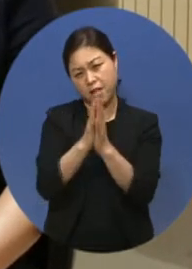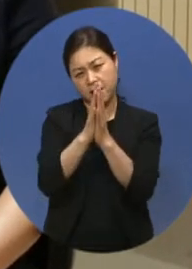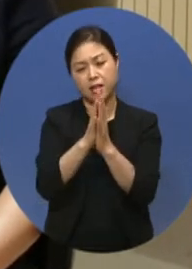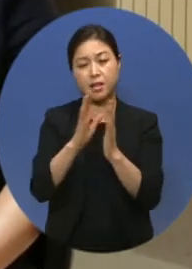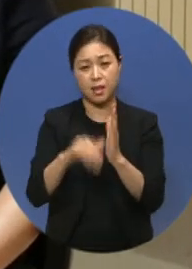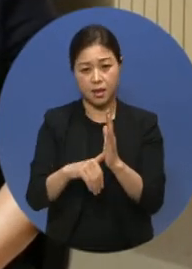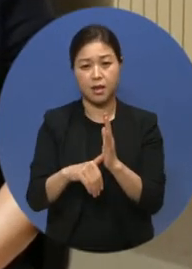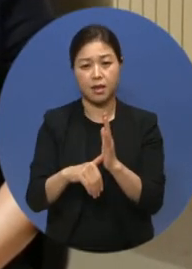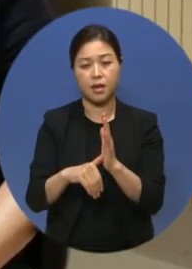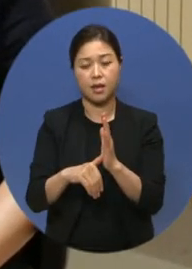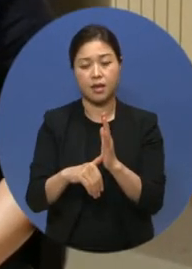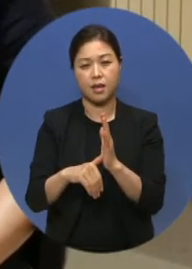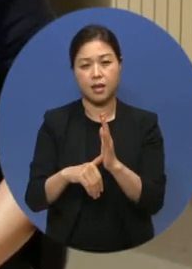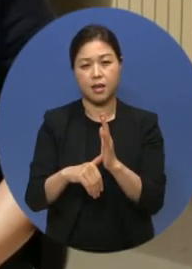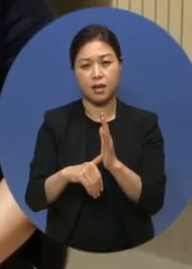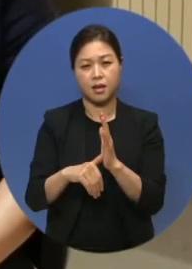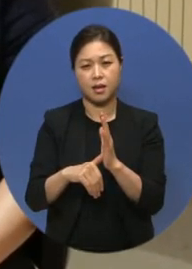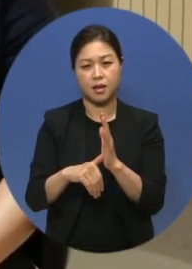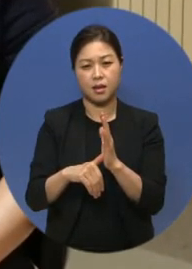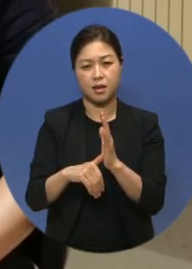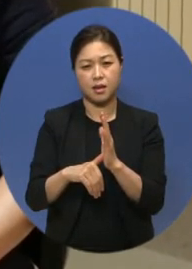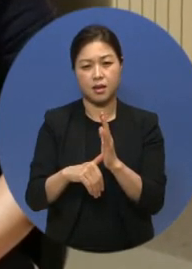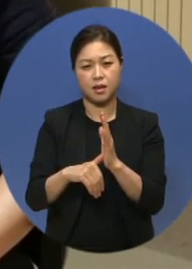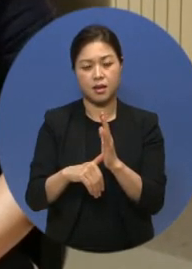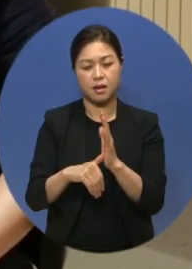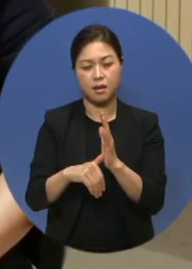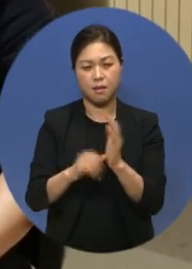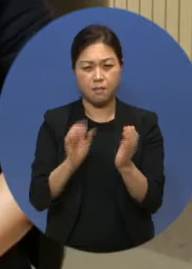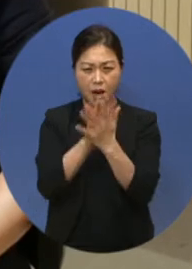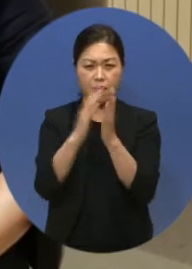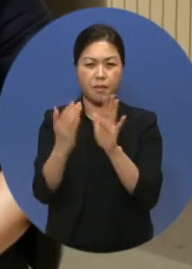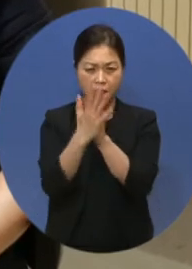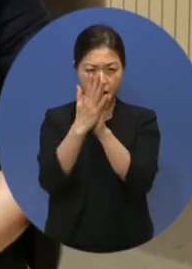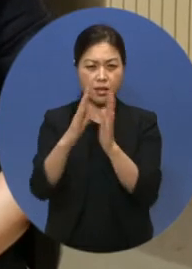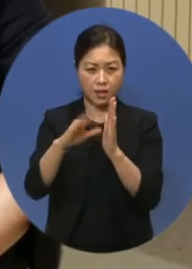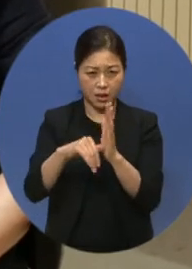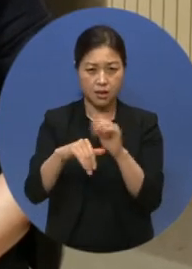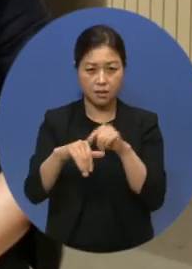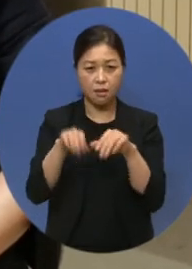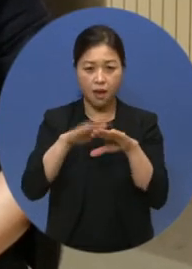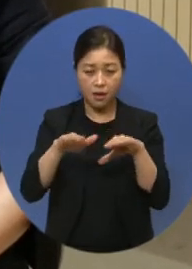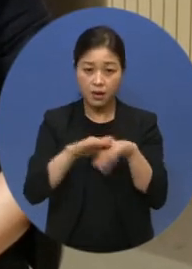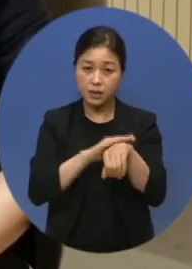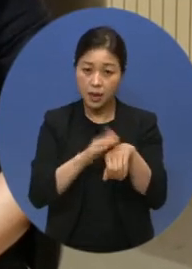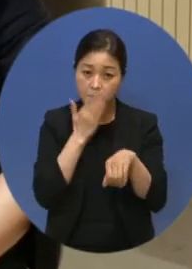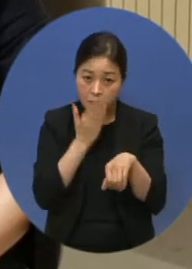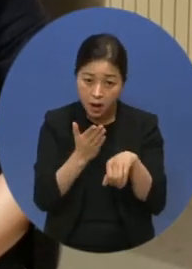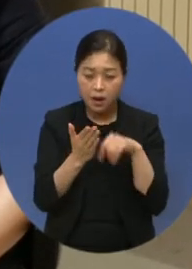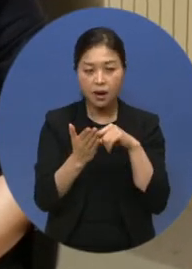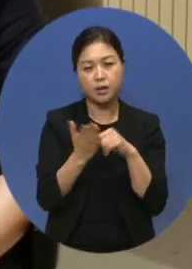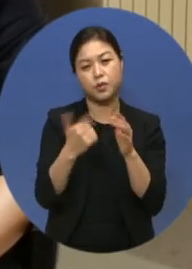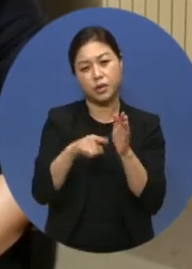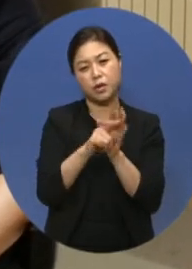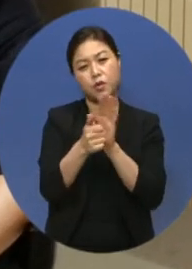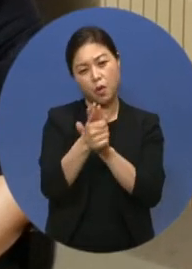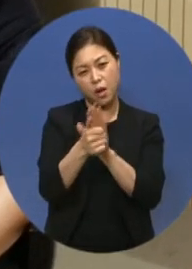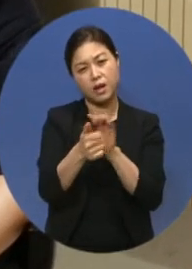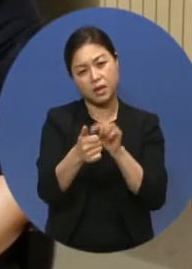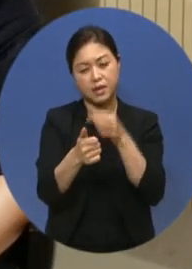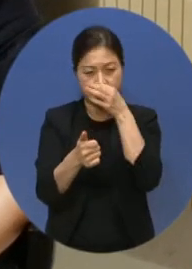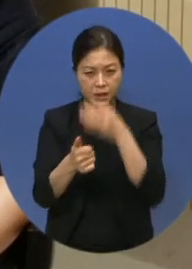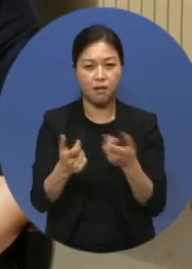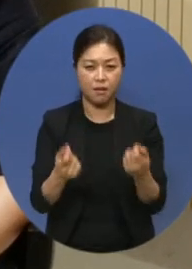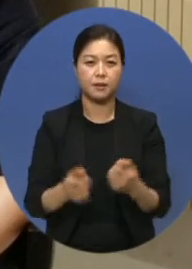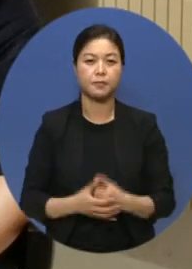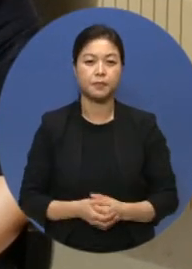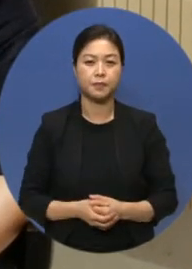상호작용에서 이런 갈등들이 일어날 때 그것들을 잘 해결할 수 있도록 옆에서 돕는 일이 또 힘든 부분 중에